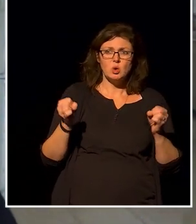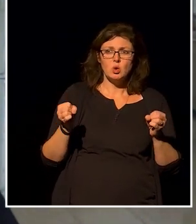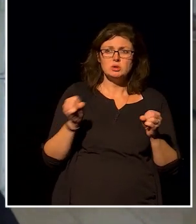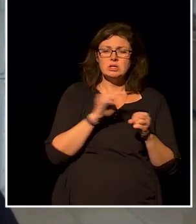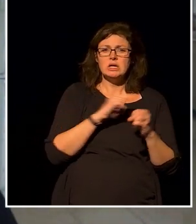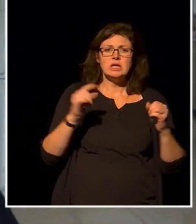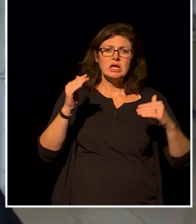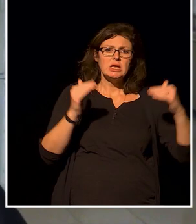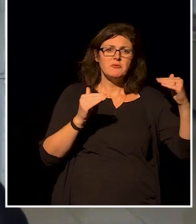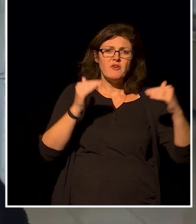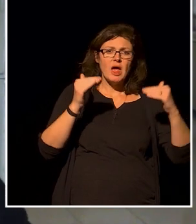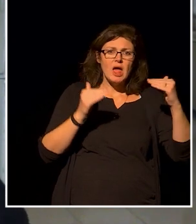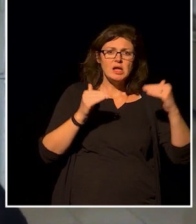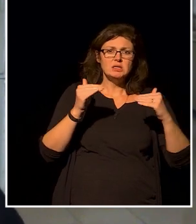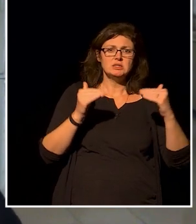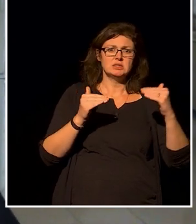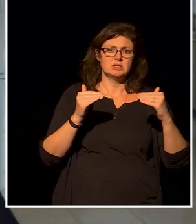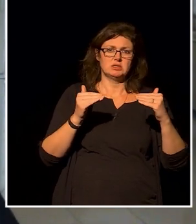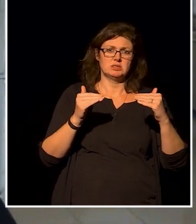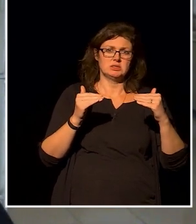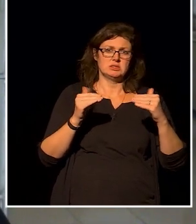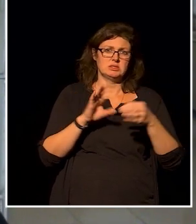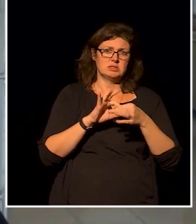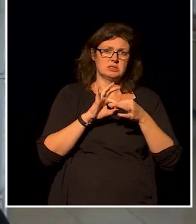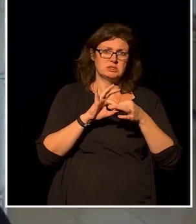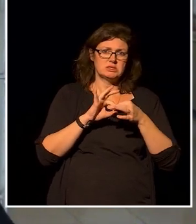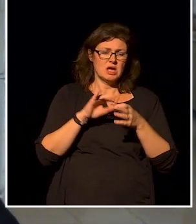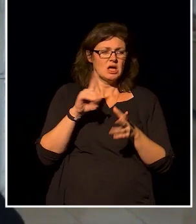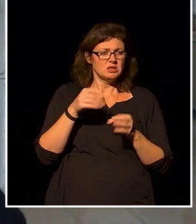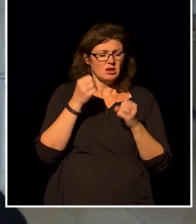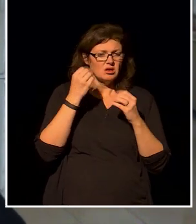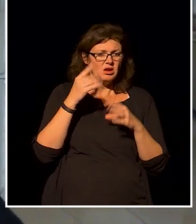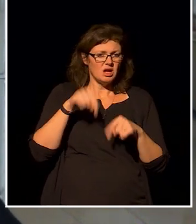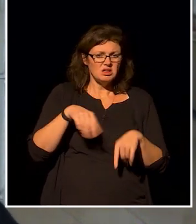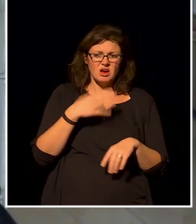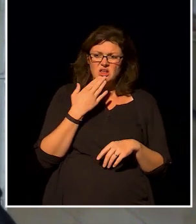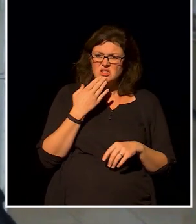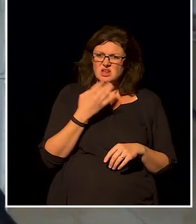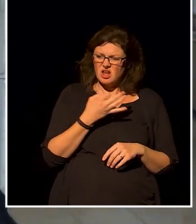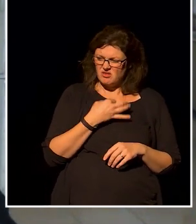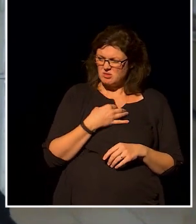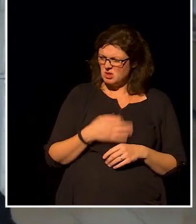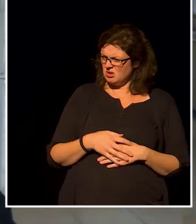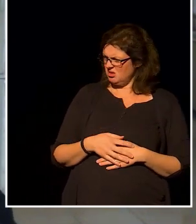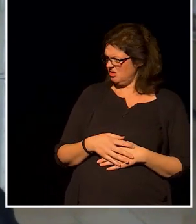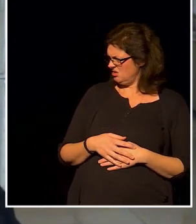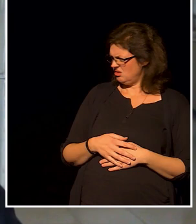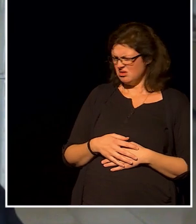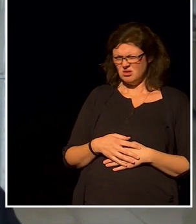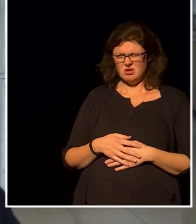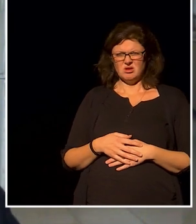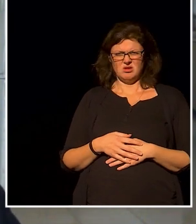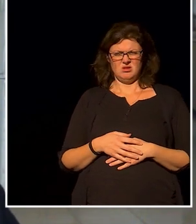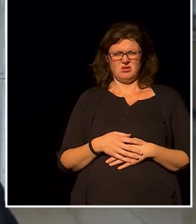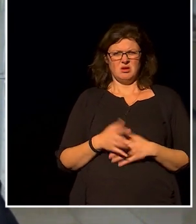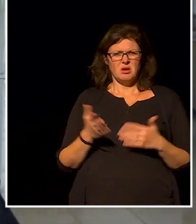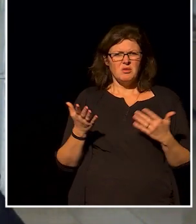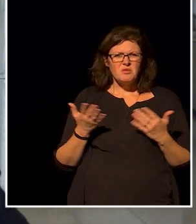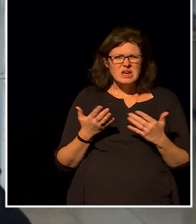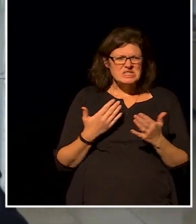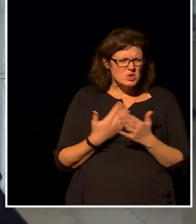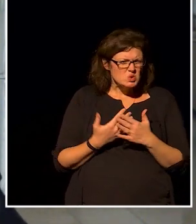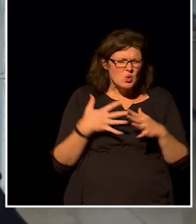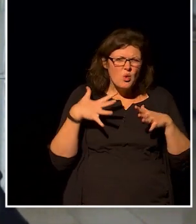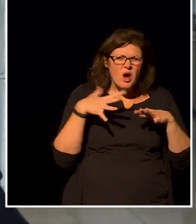proportional ist, dann fragt man sich natürlich hier in Israel, was denn eine proportionale Reaktion zu diesem